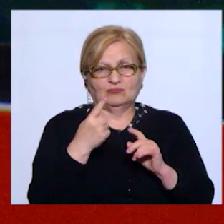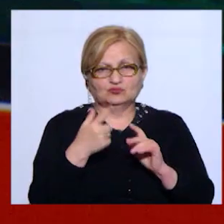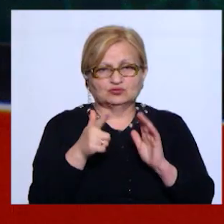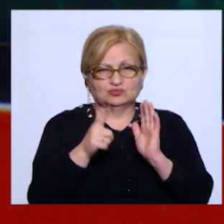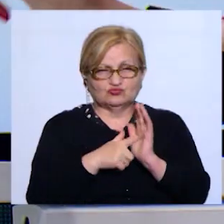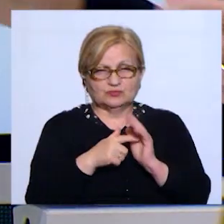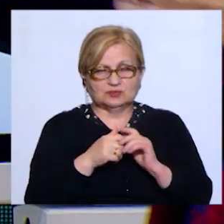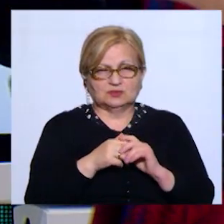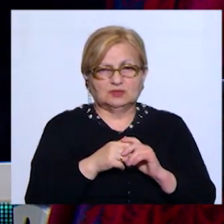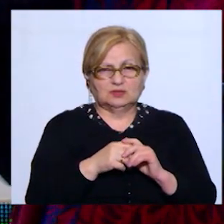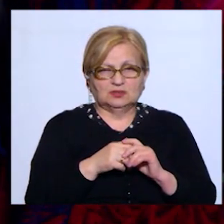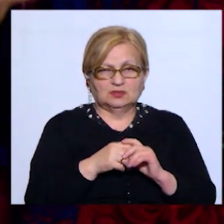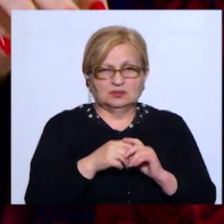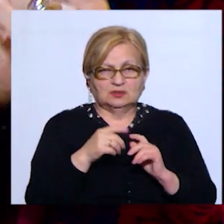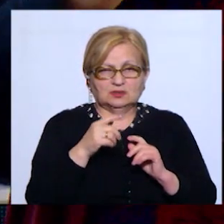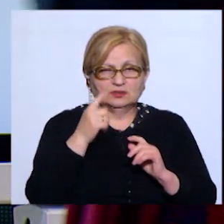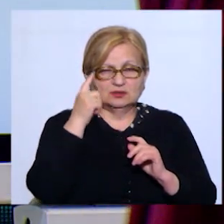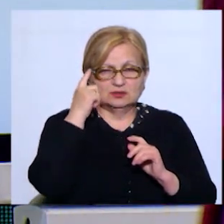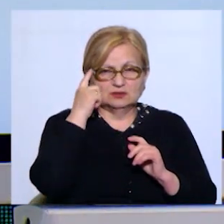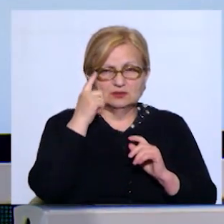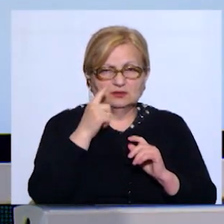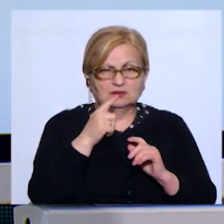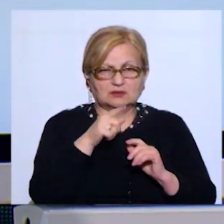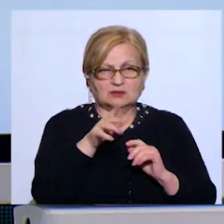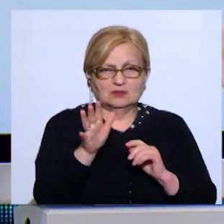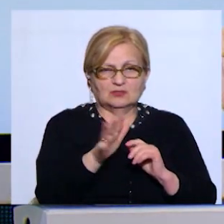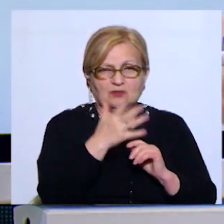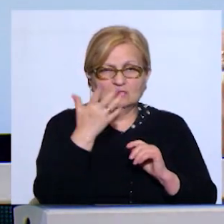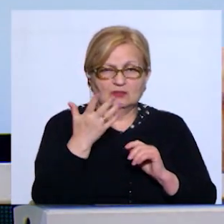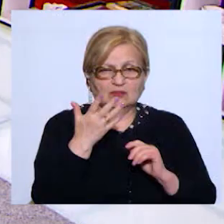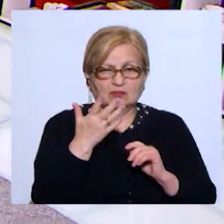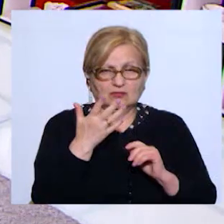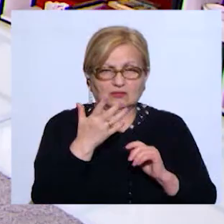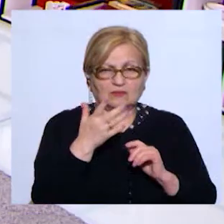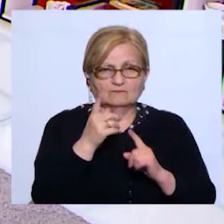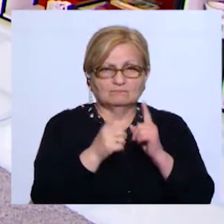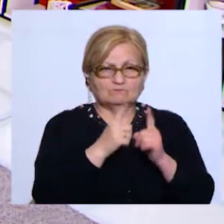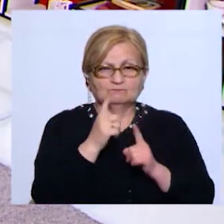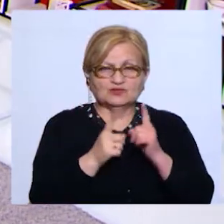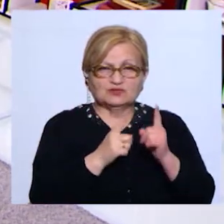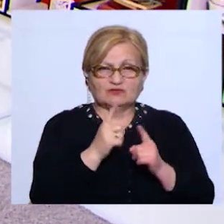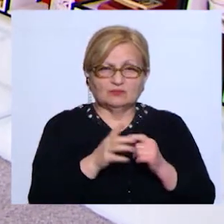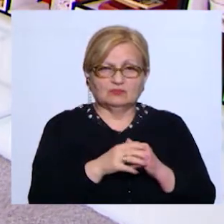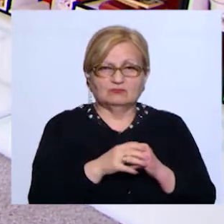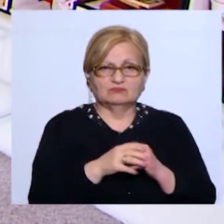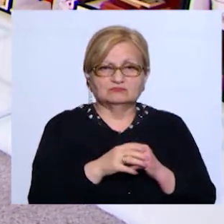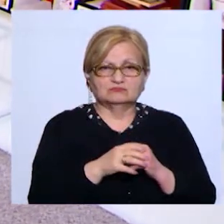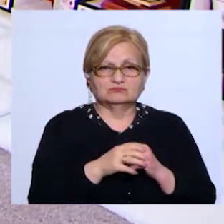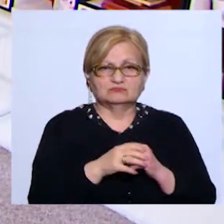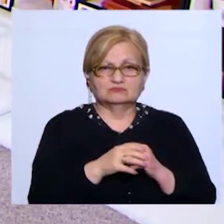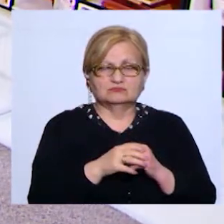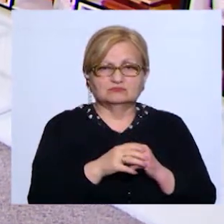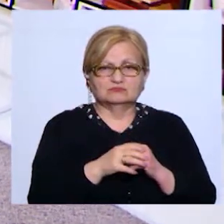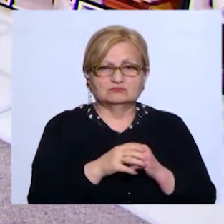27. ეხლა რიცხვით სხივზე ეს ხუთივე მონაცემი უნდა დავამუშავოთ, აი ესე გადავიტანოთ